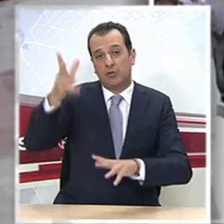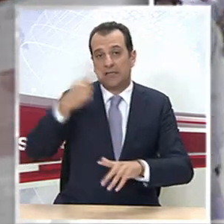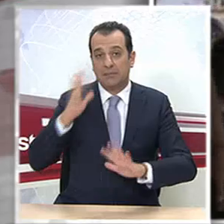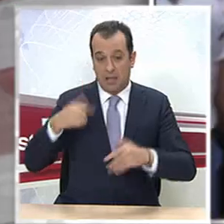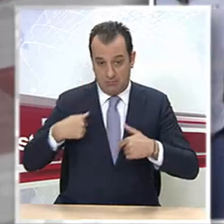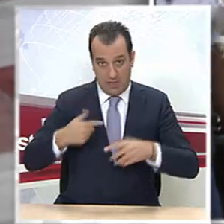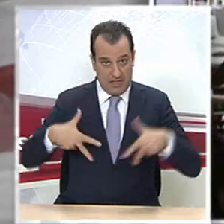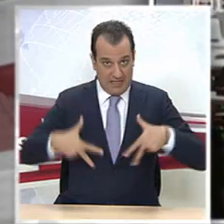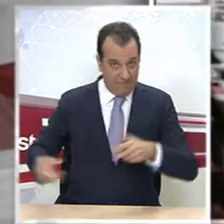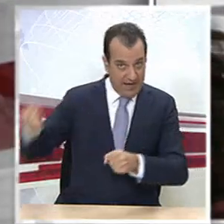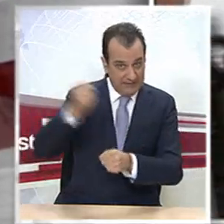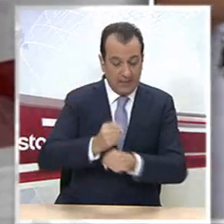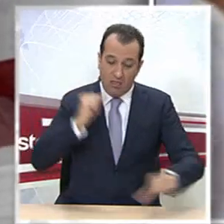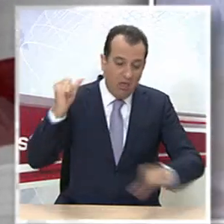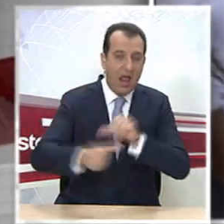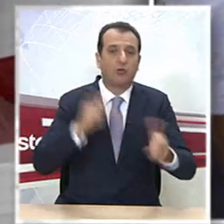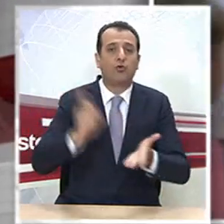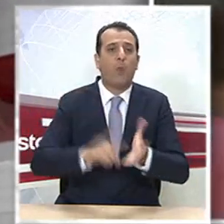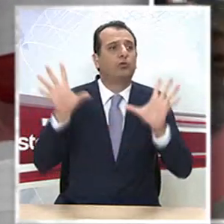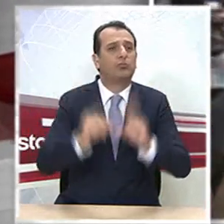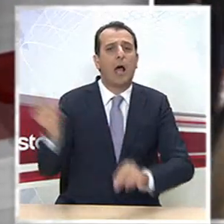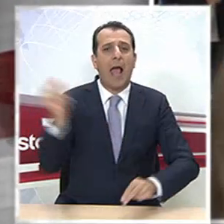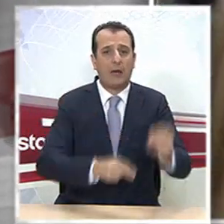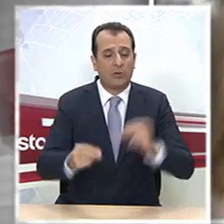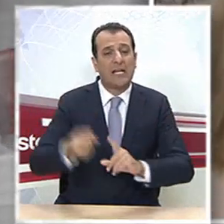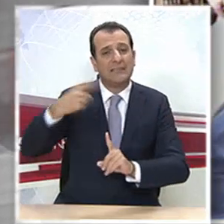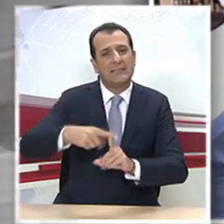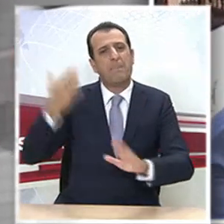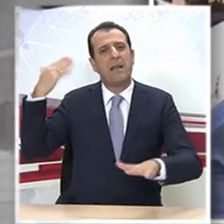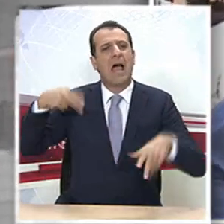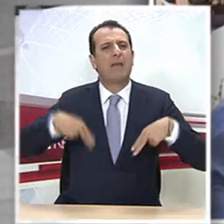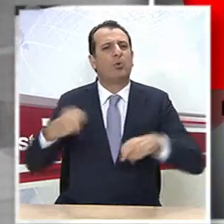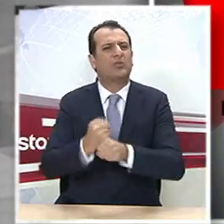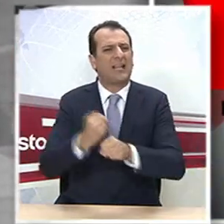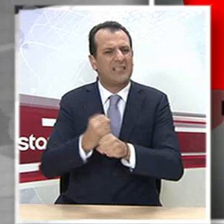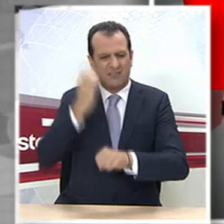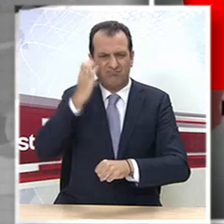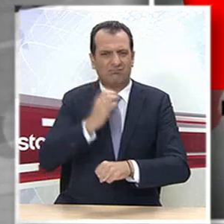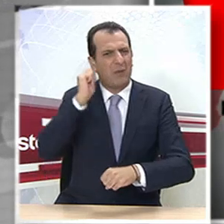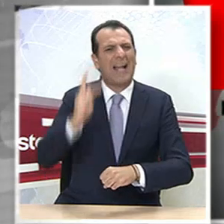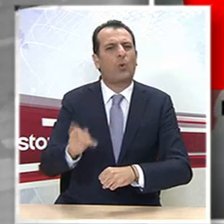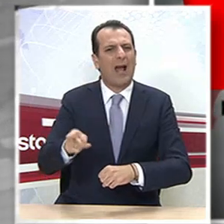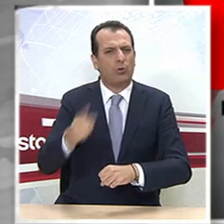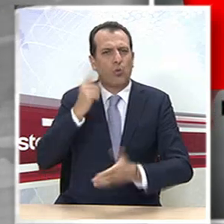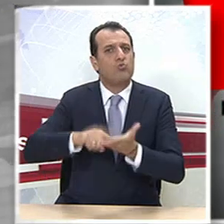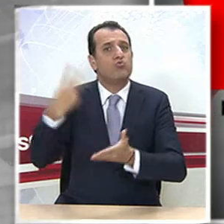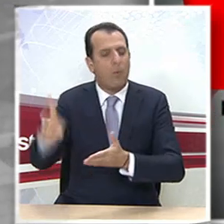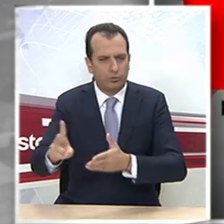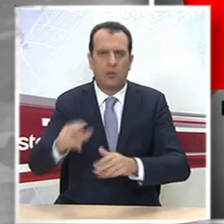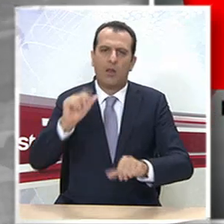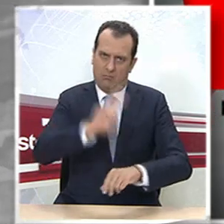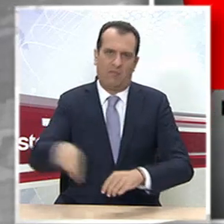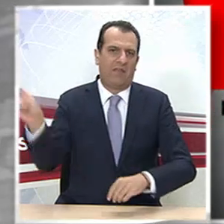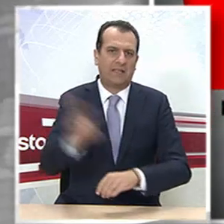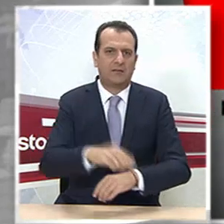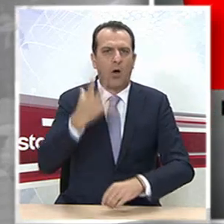τον εκλογικό νόμο και επίσης προαναγγέλει την κατάργηση του νόμου Κατρούγκαλου με συνέντευξή του στα νέα. Ο νόμος αυτός θα καταργηθεί όχι μόνο επειδή